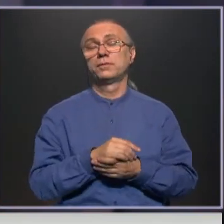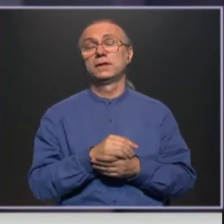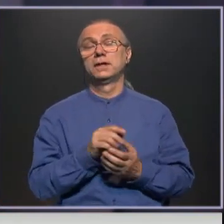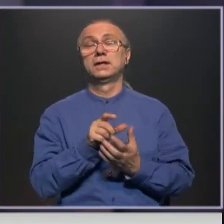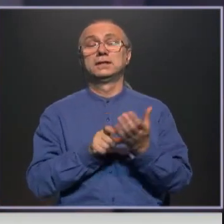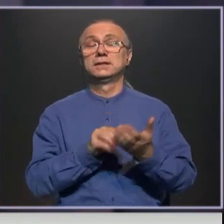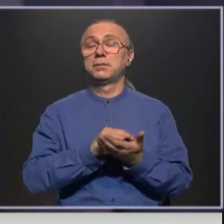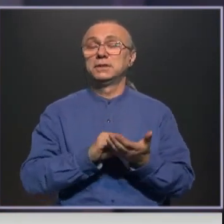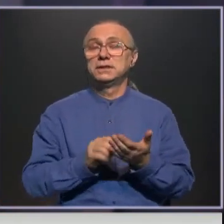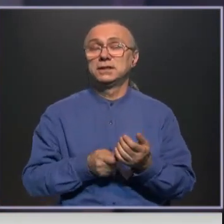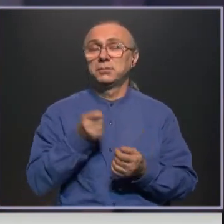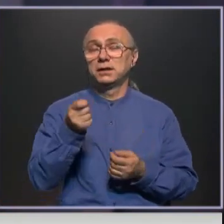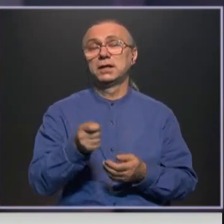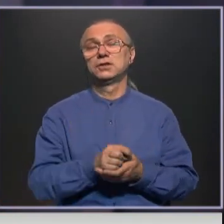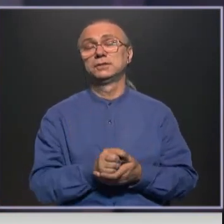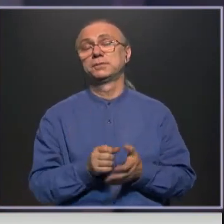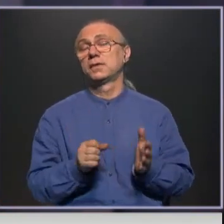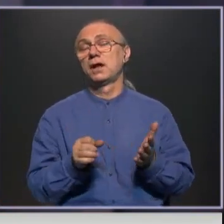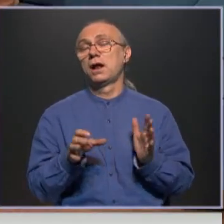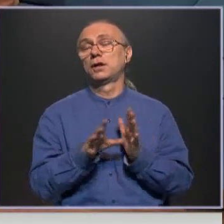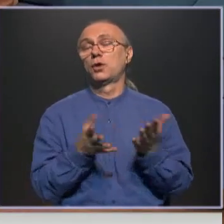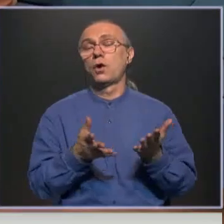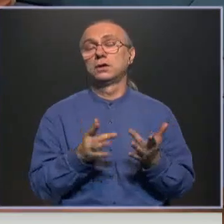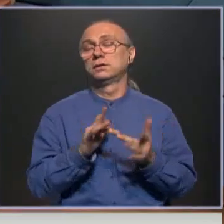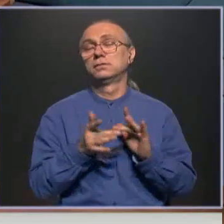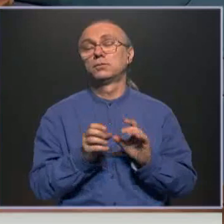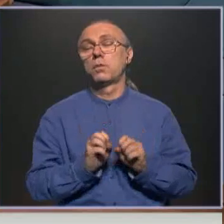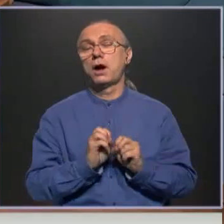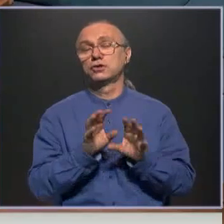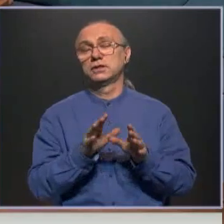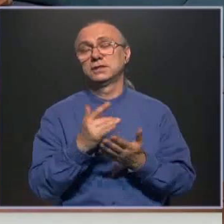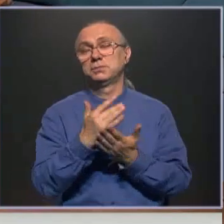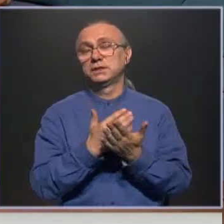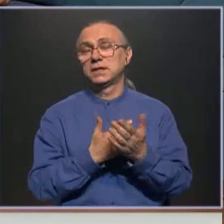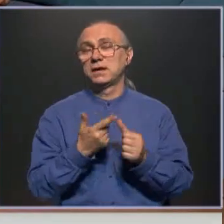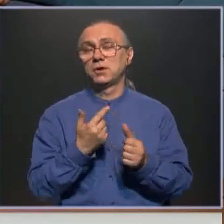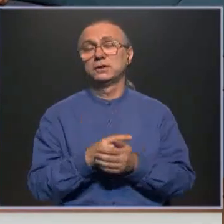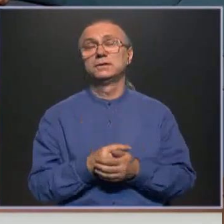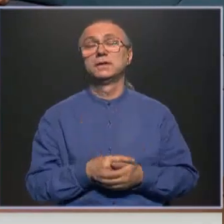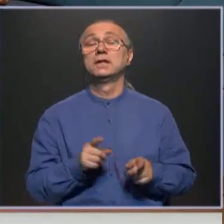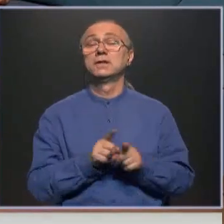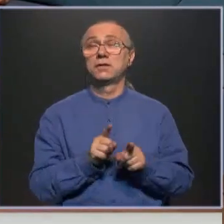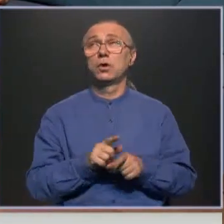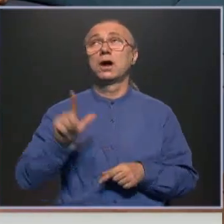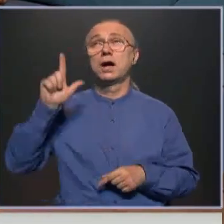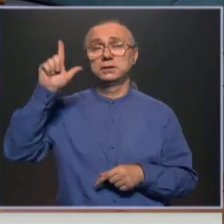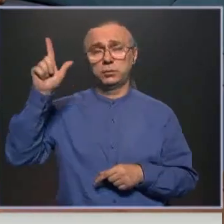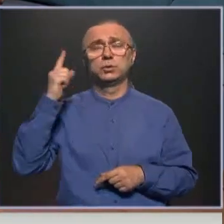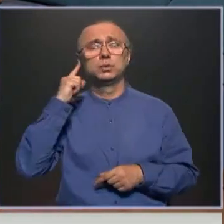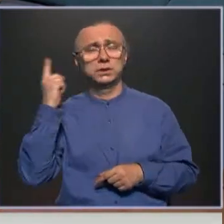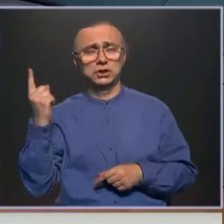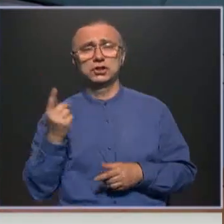вопросе подачи каких-то электронных или там бумажных вот списков имен, что все равно Господь нашу молитву